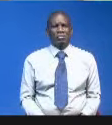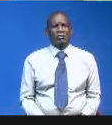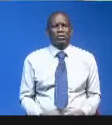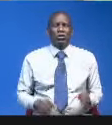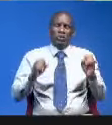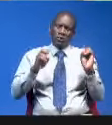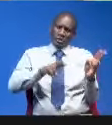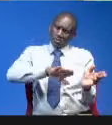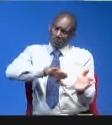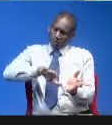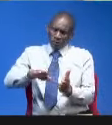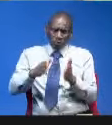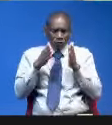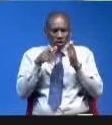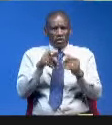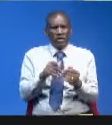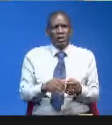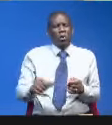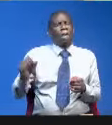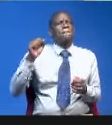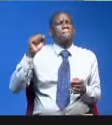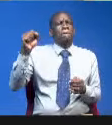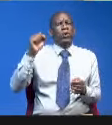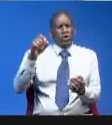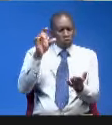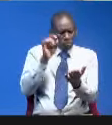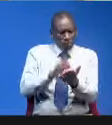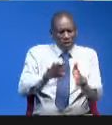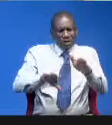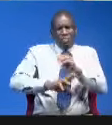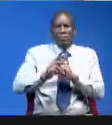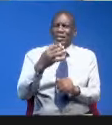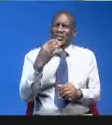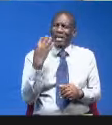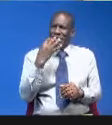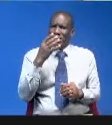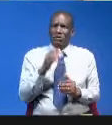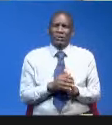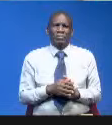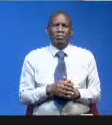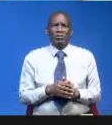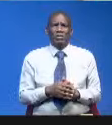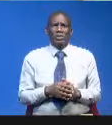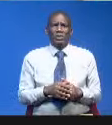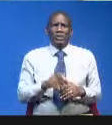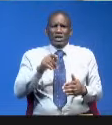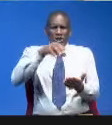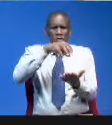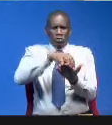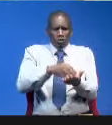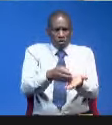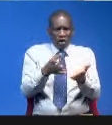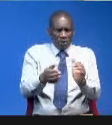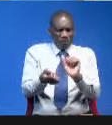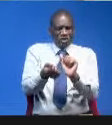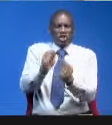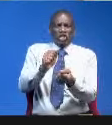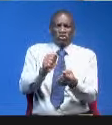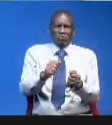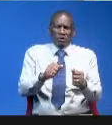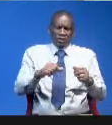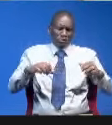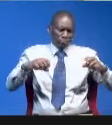Haya, tuangazie hili ambapo siasa za kumbandua naibu rais Rigathi Gachagua katika mamlaka yake sasa imegeuka kuwa mtego wa